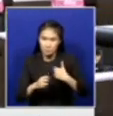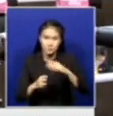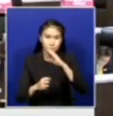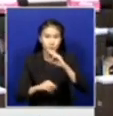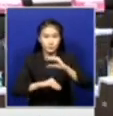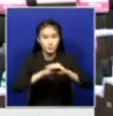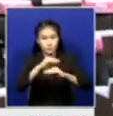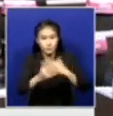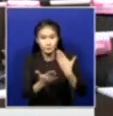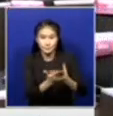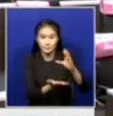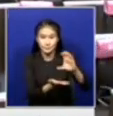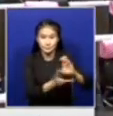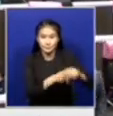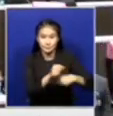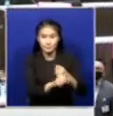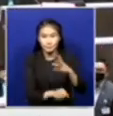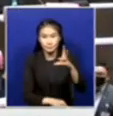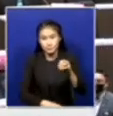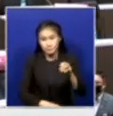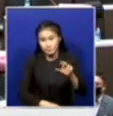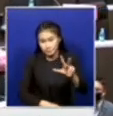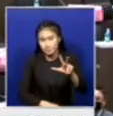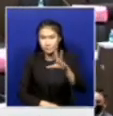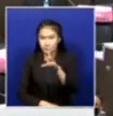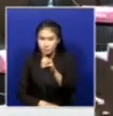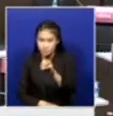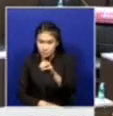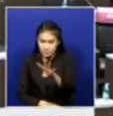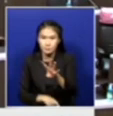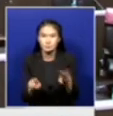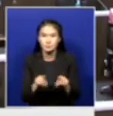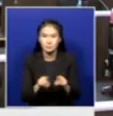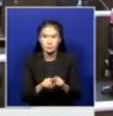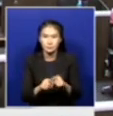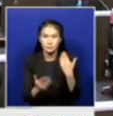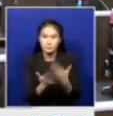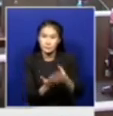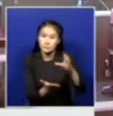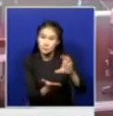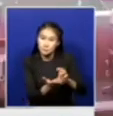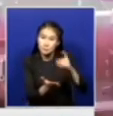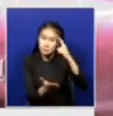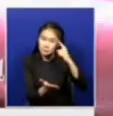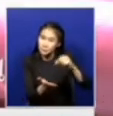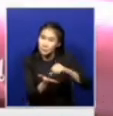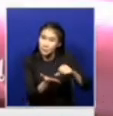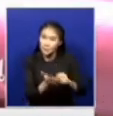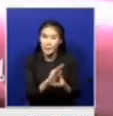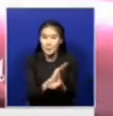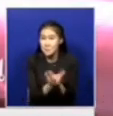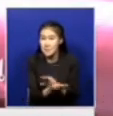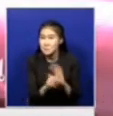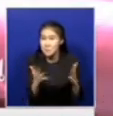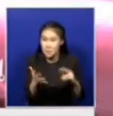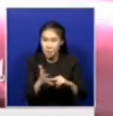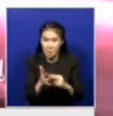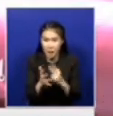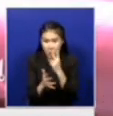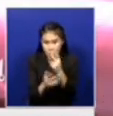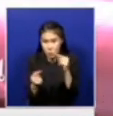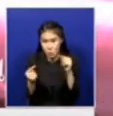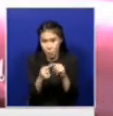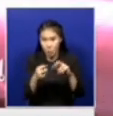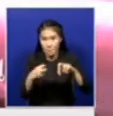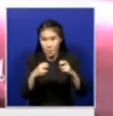การในงบ63งบ64ของท่านเช่นเดียวกันนะครับกรอบงบประมาณไม่เห็นมีการปรับปรุงในการแก้ไขให้มันเข้ากับสถานการณ์โ